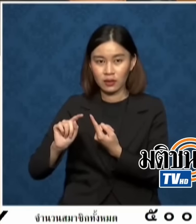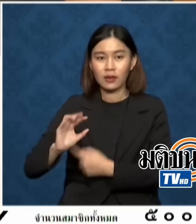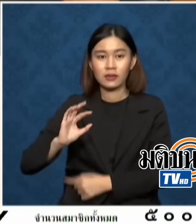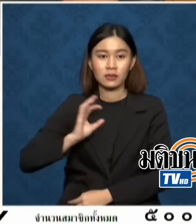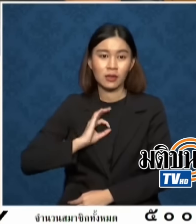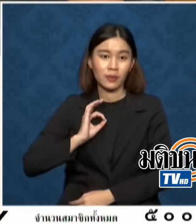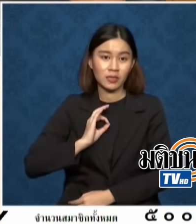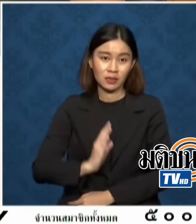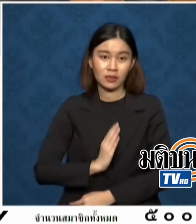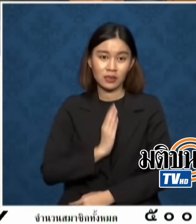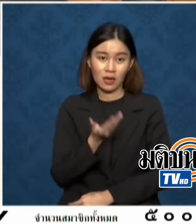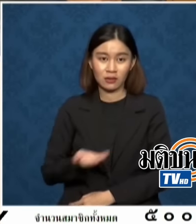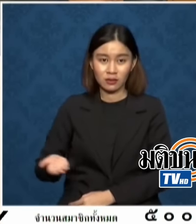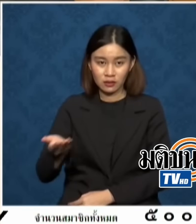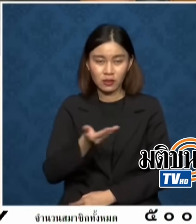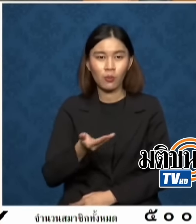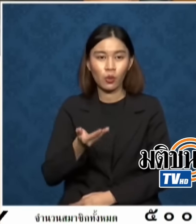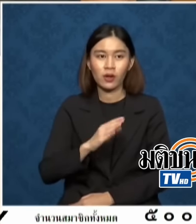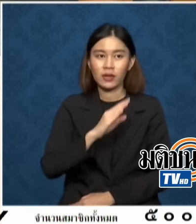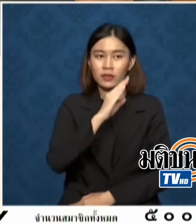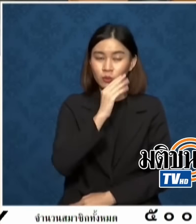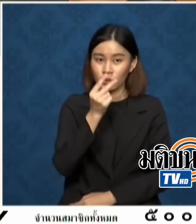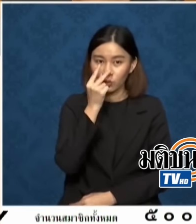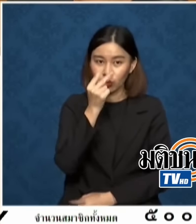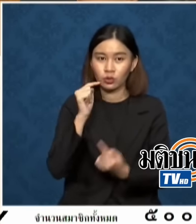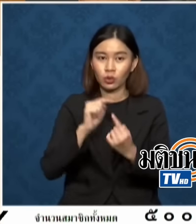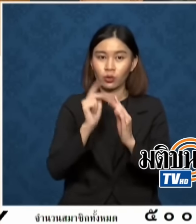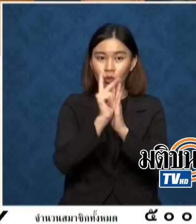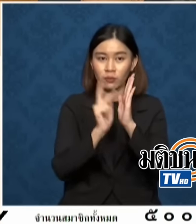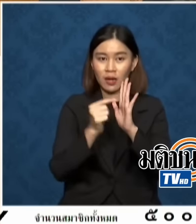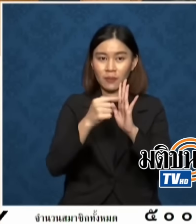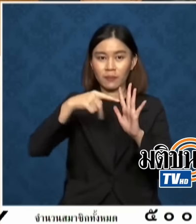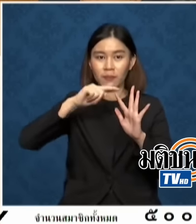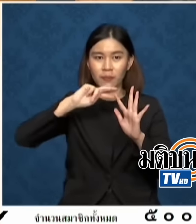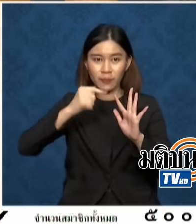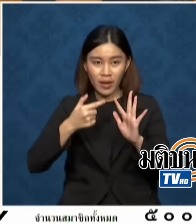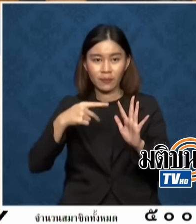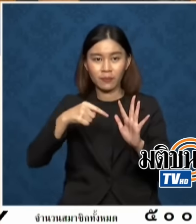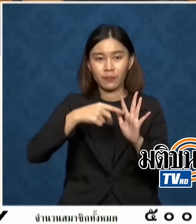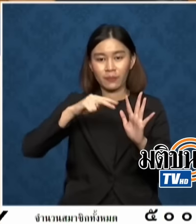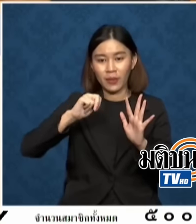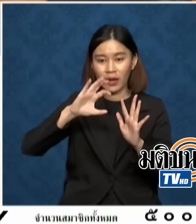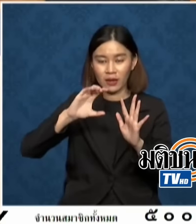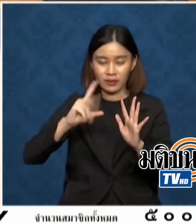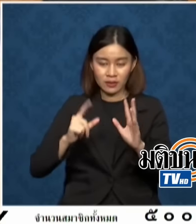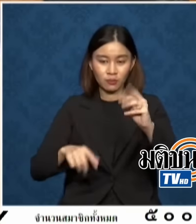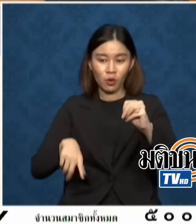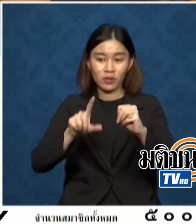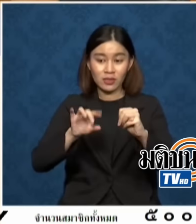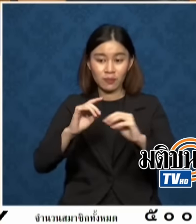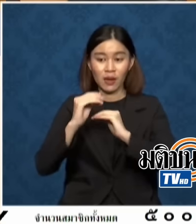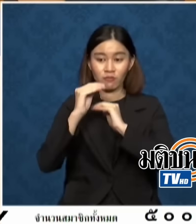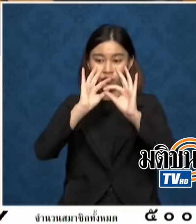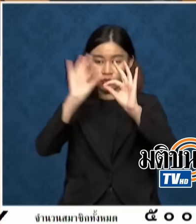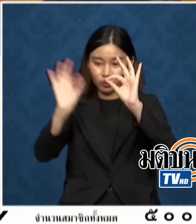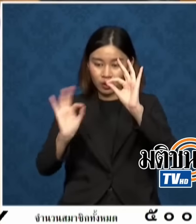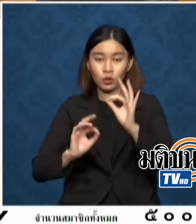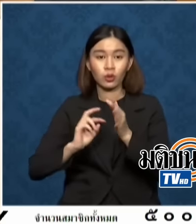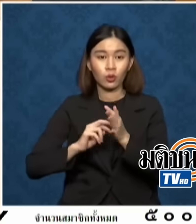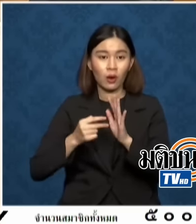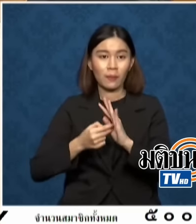มาชิกผู้ทรงเกียรตินะครับว่าถ้าเราดูในตัวประมวลกฎหมายแพ่งและพาณิชย์มาตรา28นะครับกำหนดความหมาย